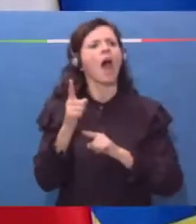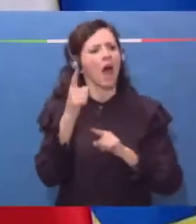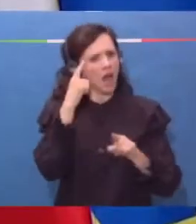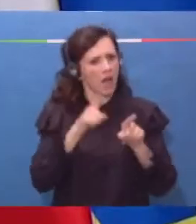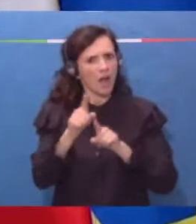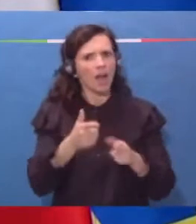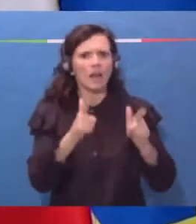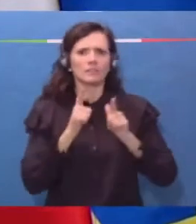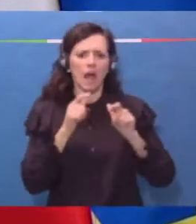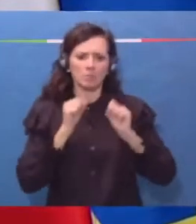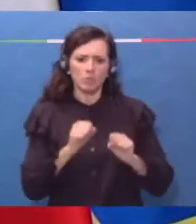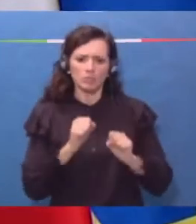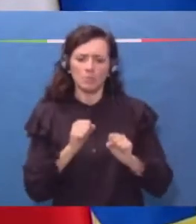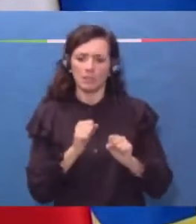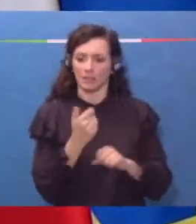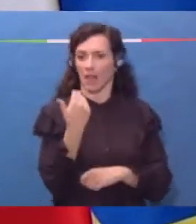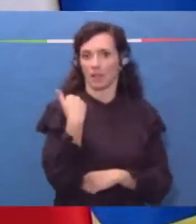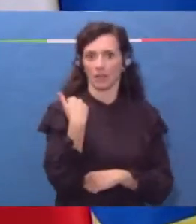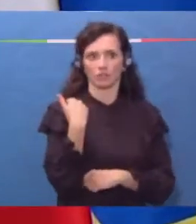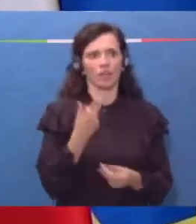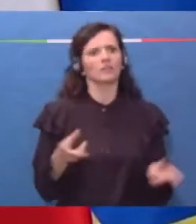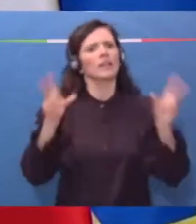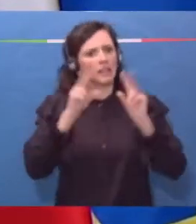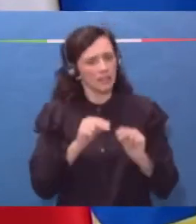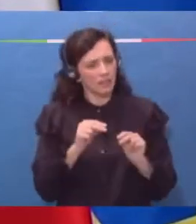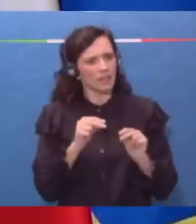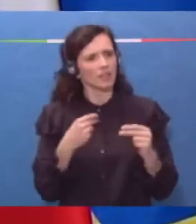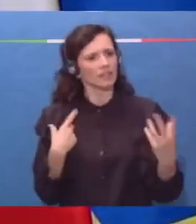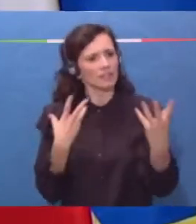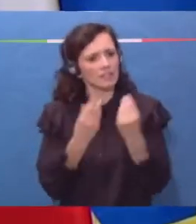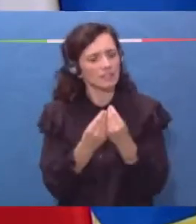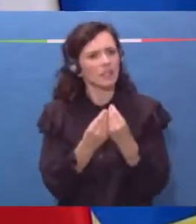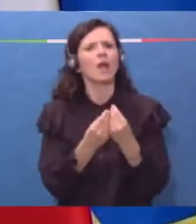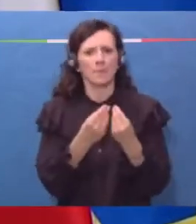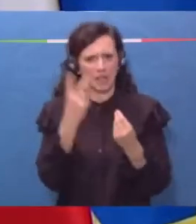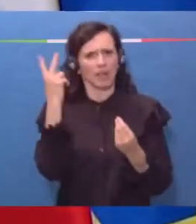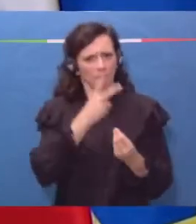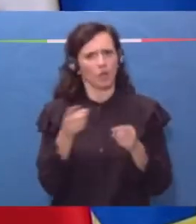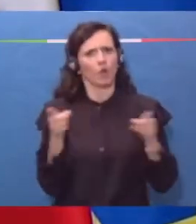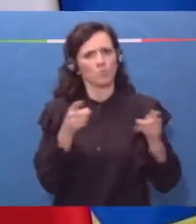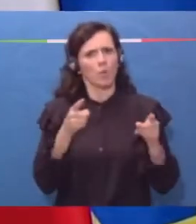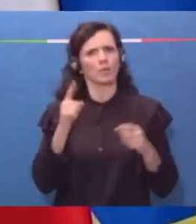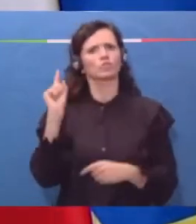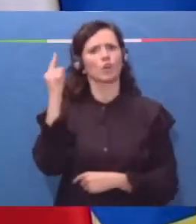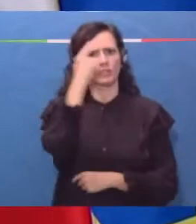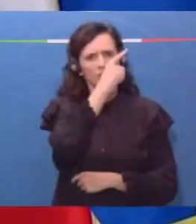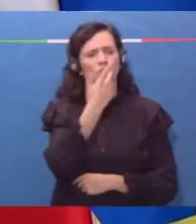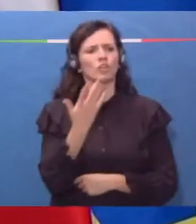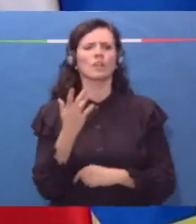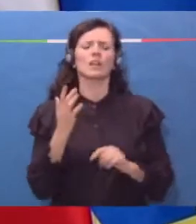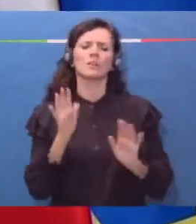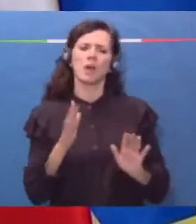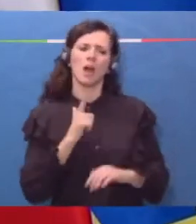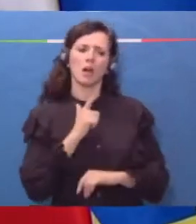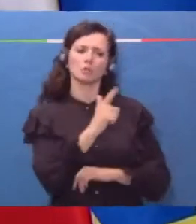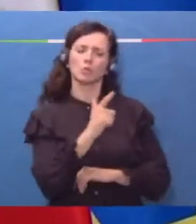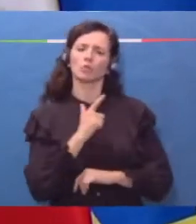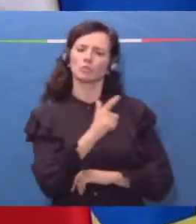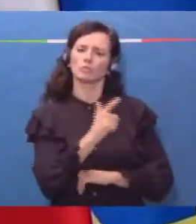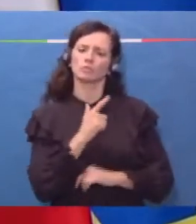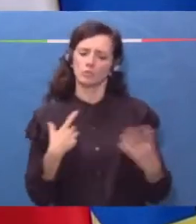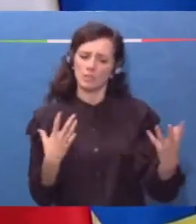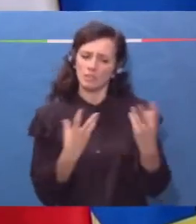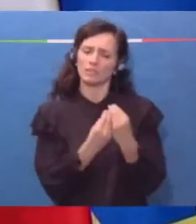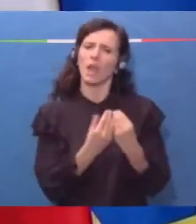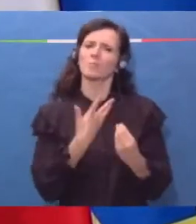recentemente. Noi abbiamo vissuto dei momenti difficili e da entrambi i lati a volte